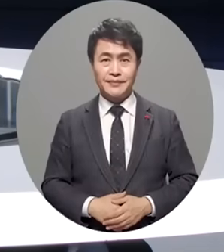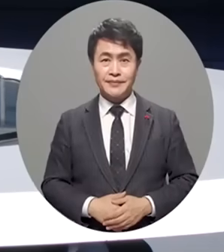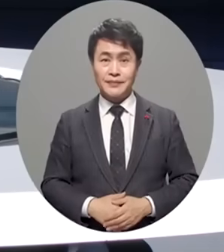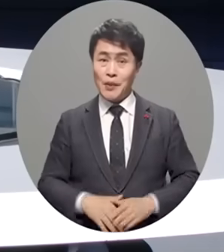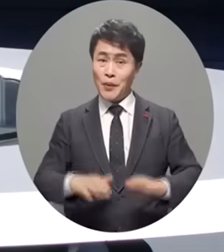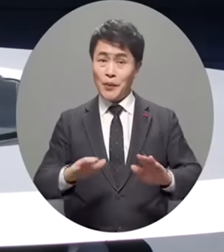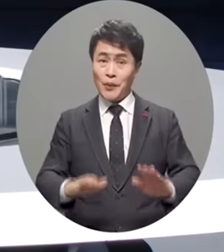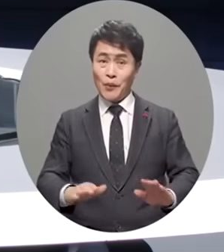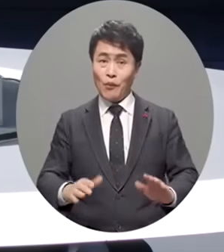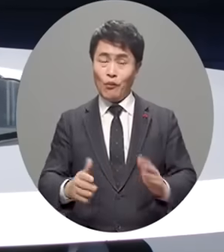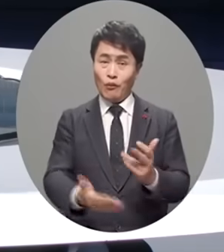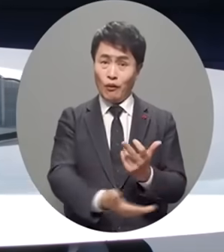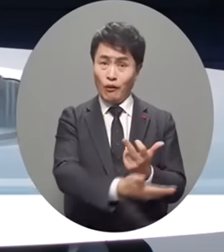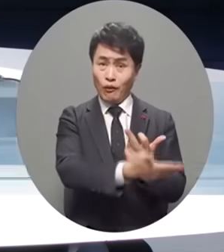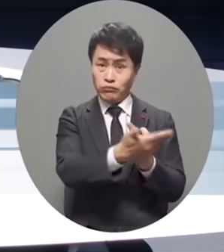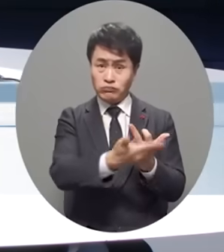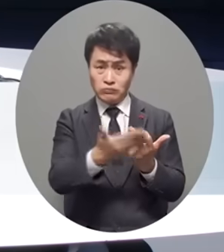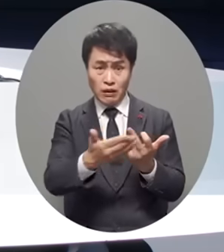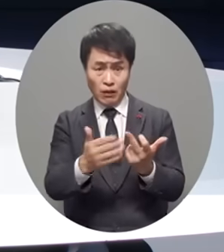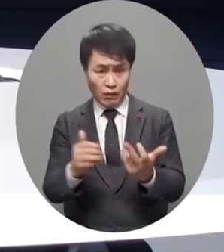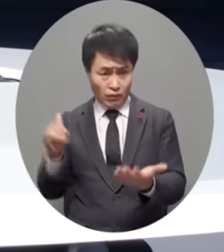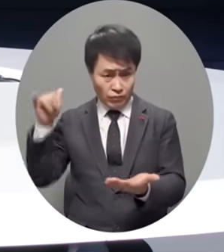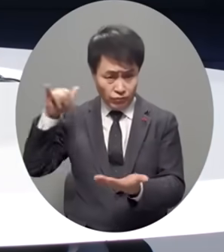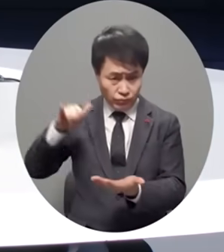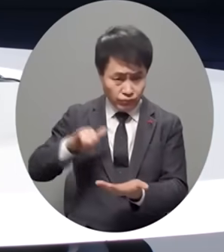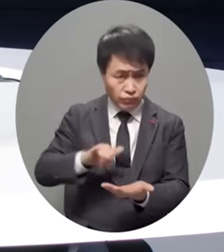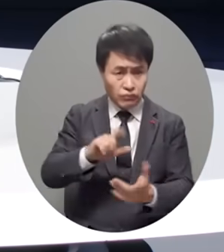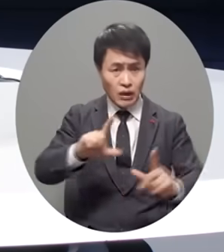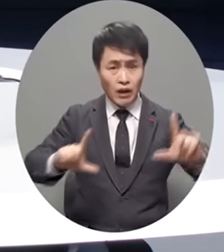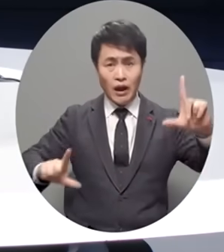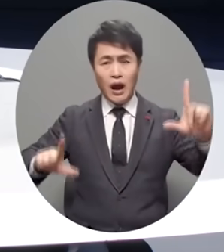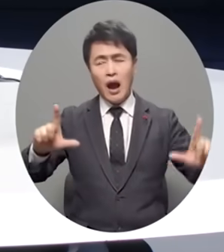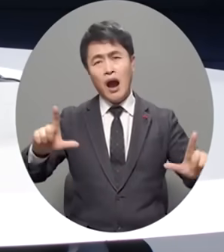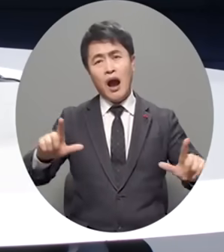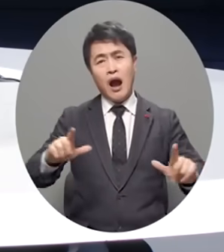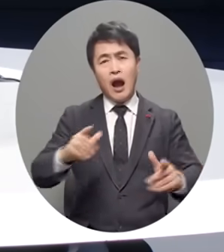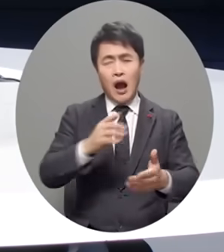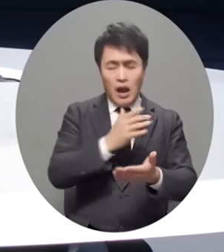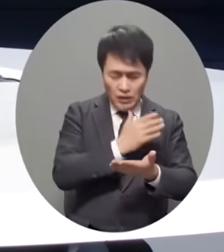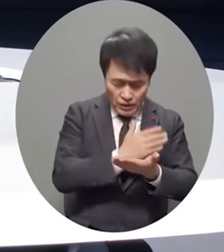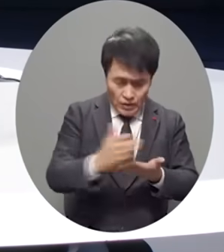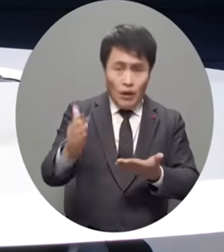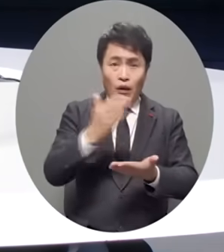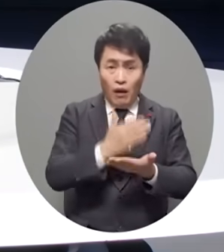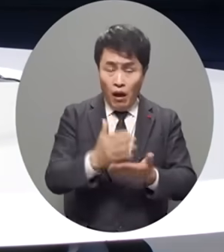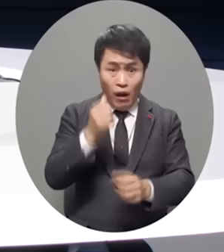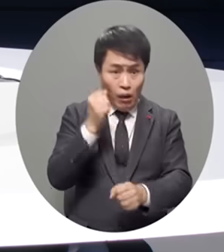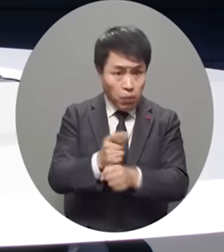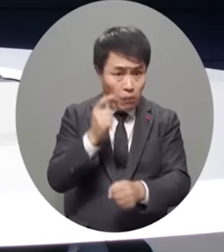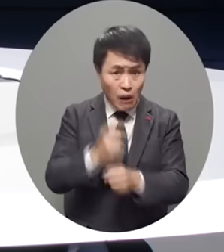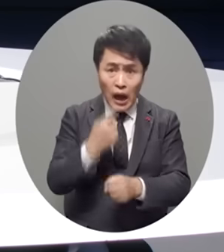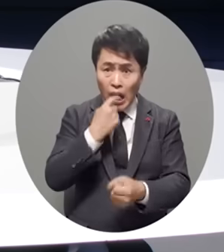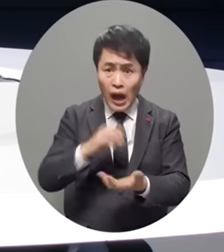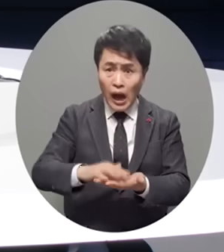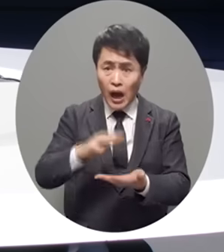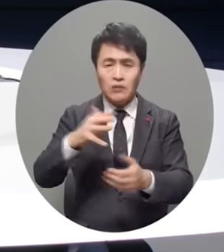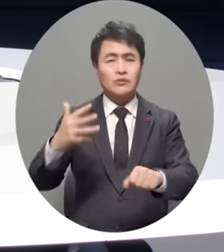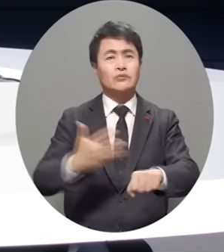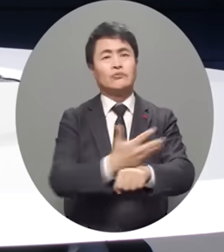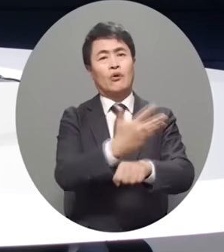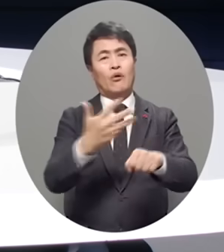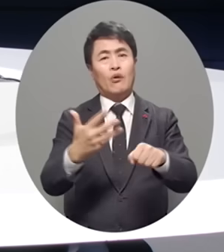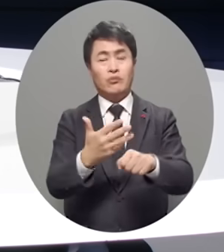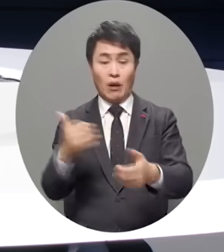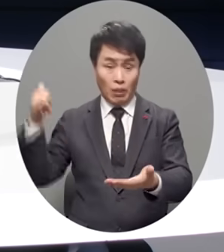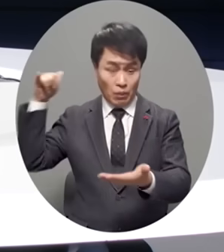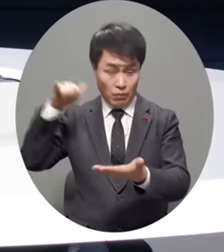네, 오늘 제주공항 활주로의 모습입니다. 치워도 치워도 금세 쌓이는 눈 때문에 8시간 동안 활주로 운영이